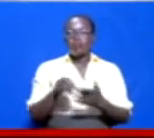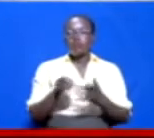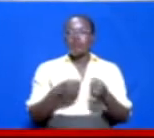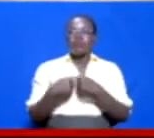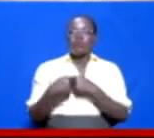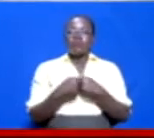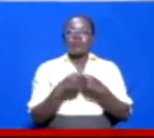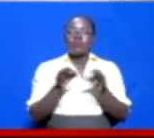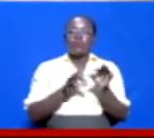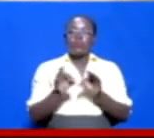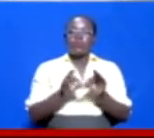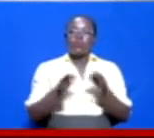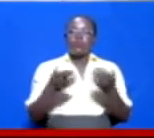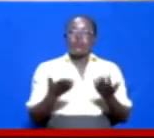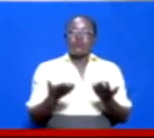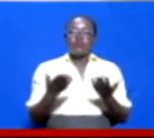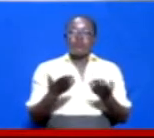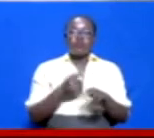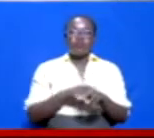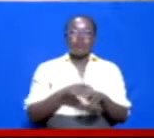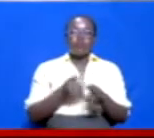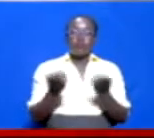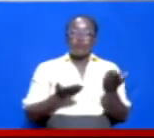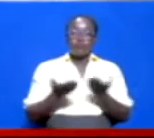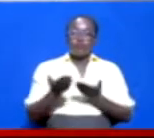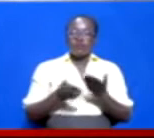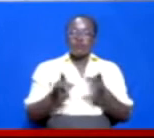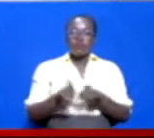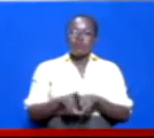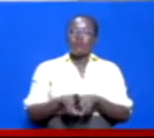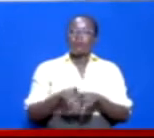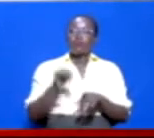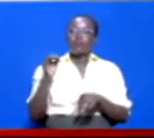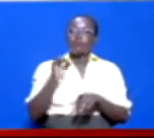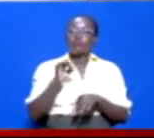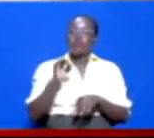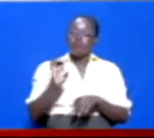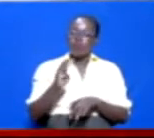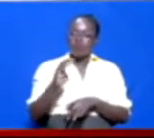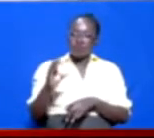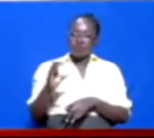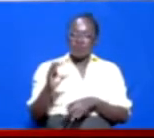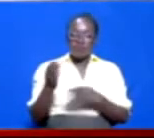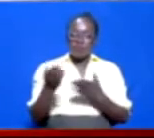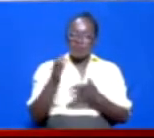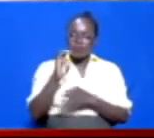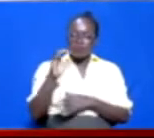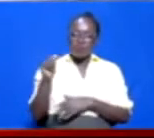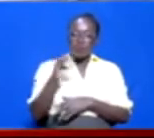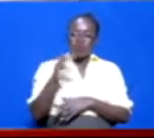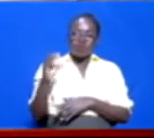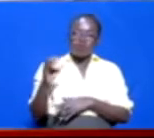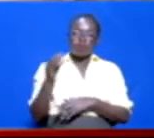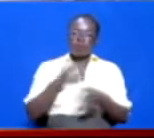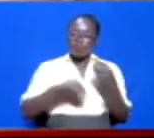kueleza kuhusiana na wakati ambapo alikuwa anahudumu katika tume ya IEBC ya EACC, ile kuhusiana na swala la